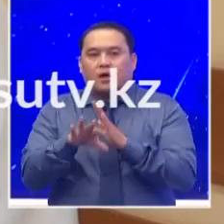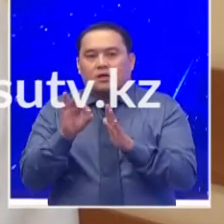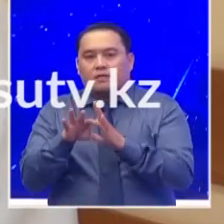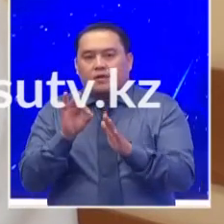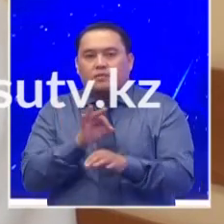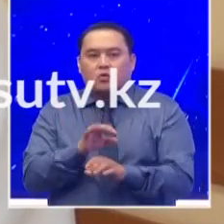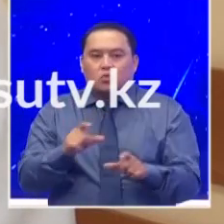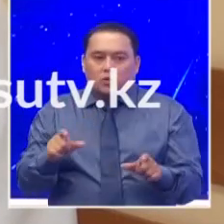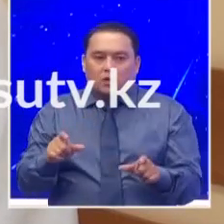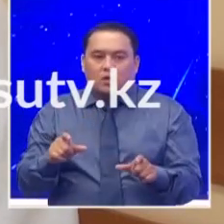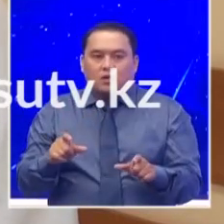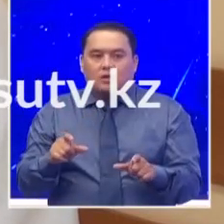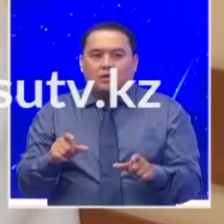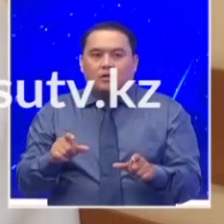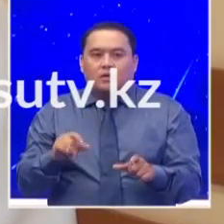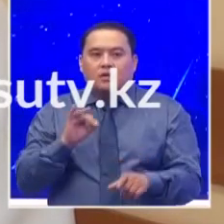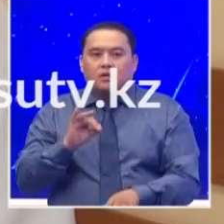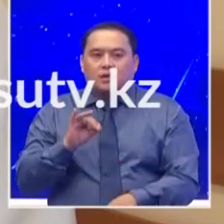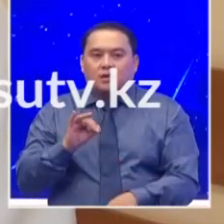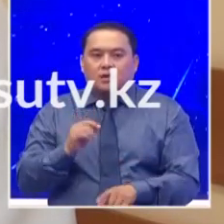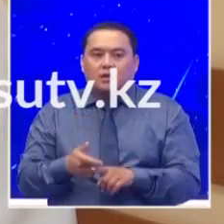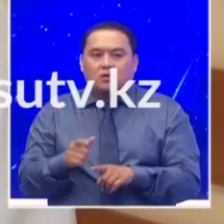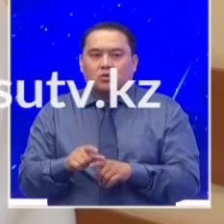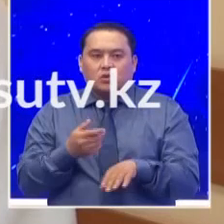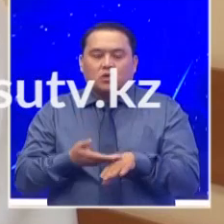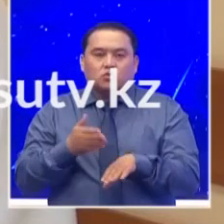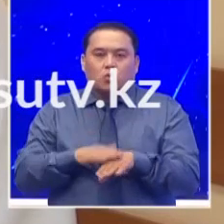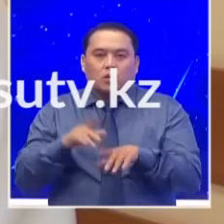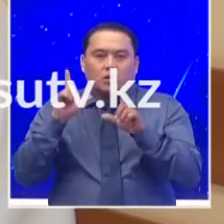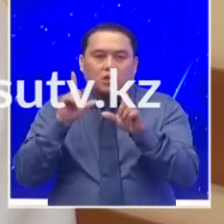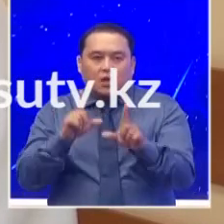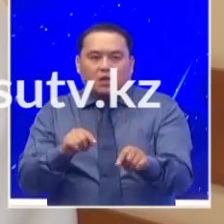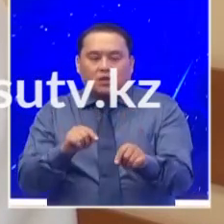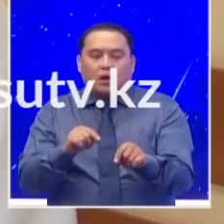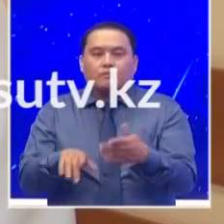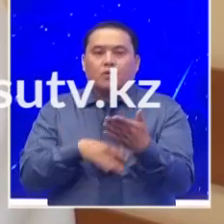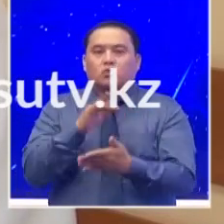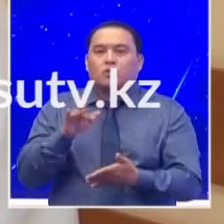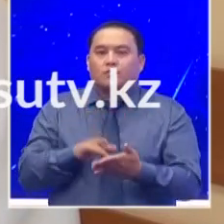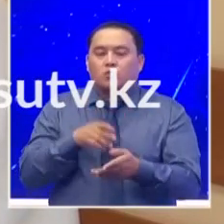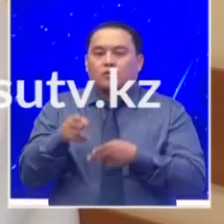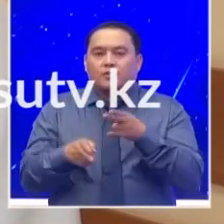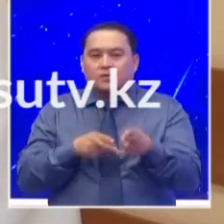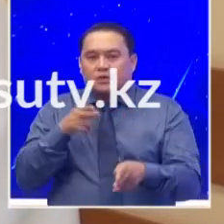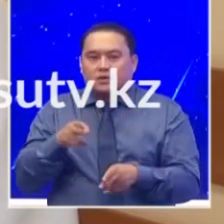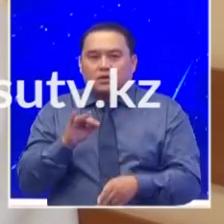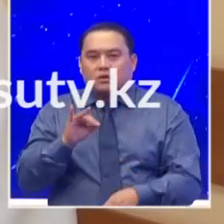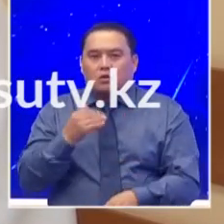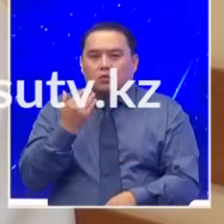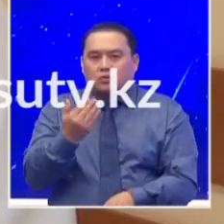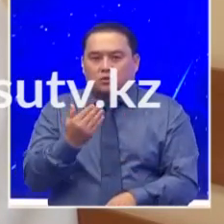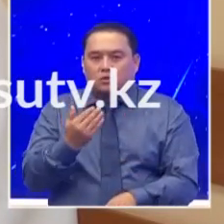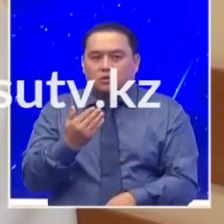людей, выбираем пациентов, которые тяжело ехать в большие города, оперировать. И он